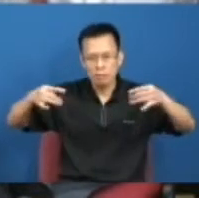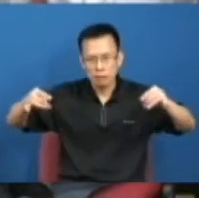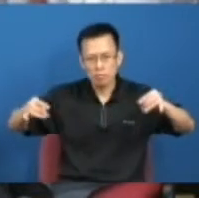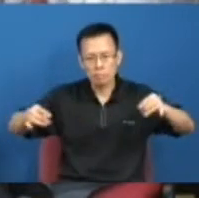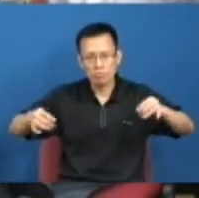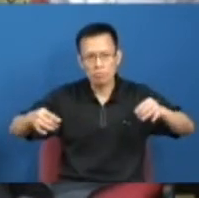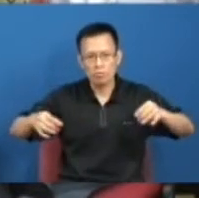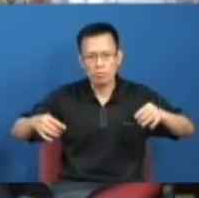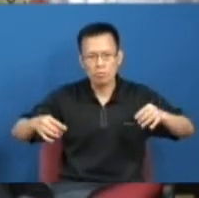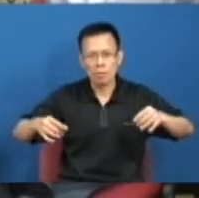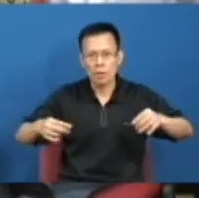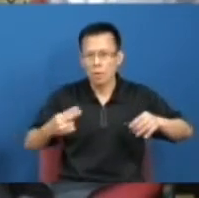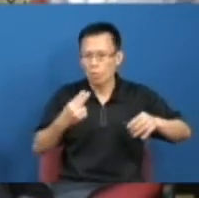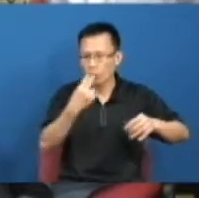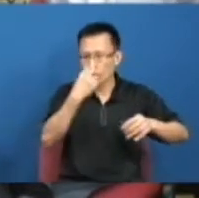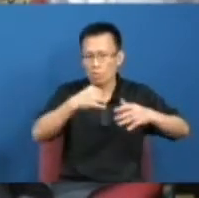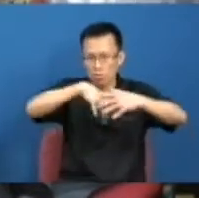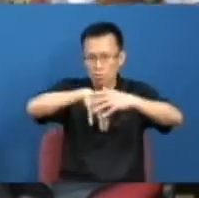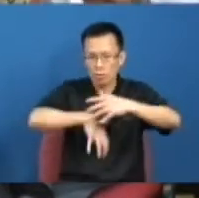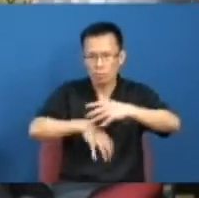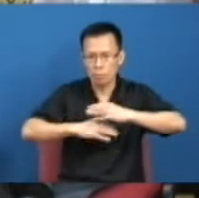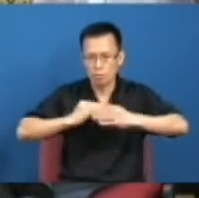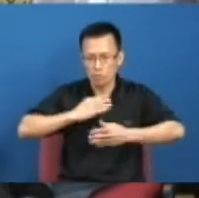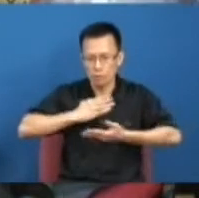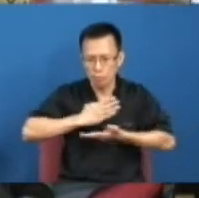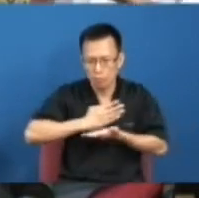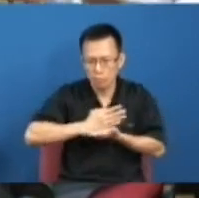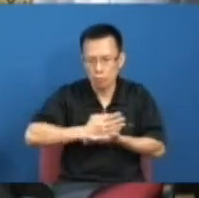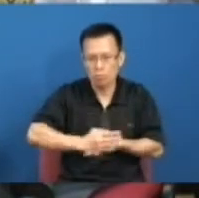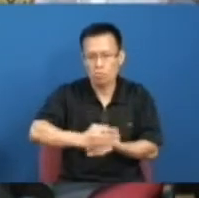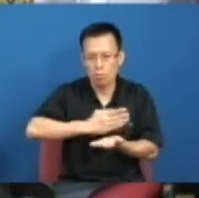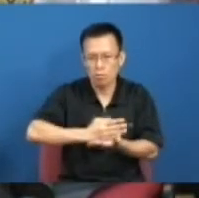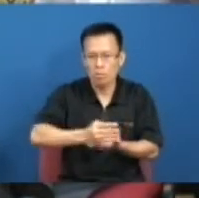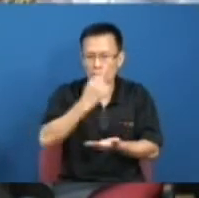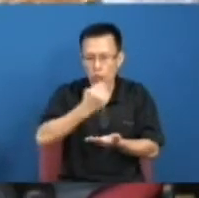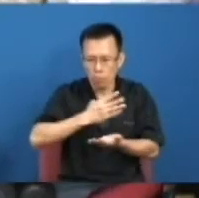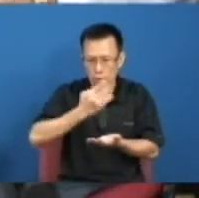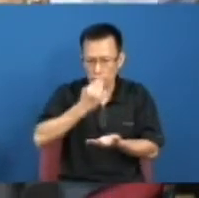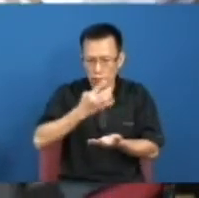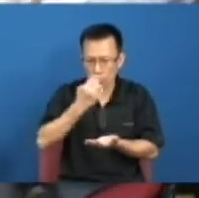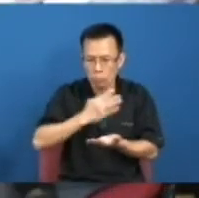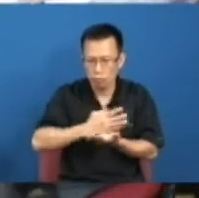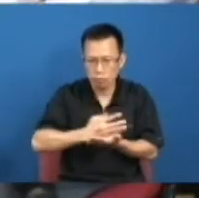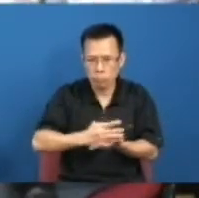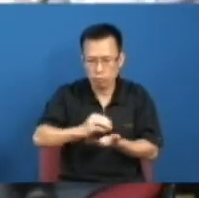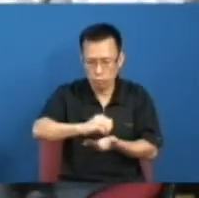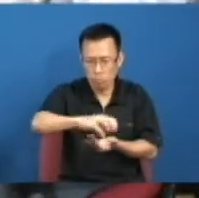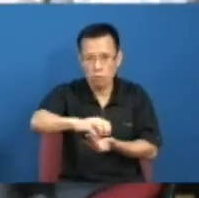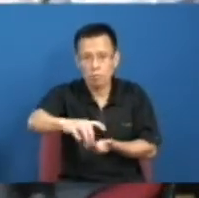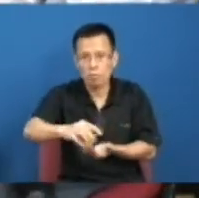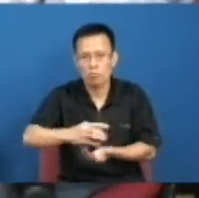去將空氣裡面呢一定要推走曬完全走曬出來才行、因為如果不是